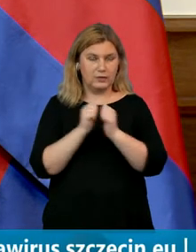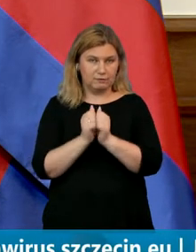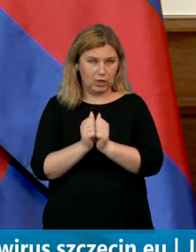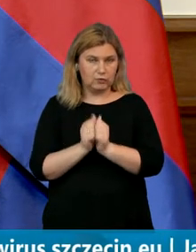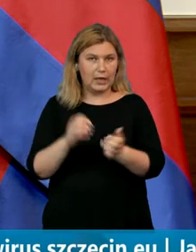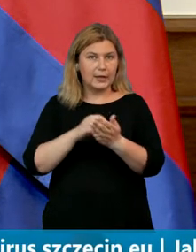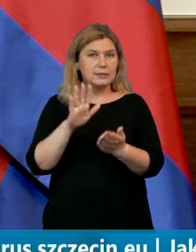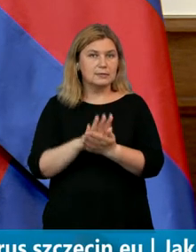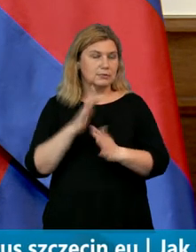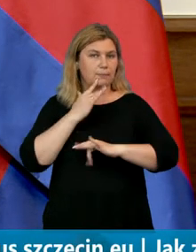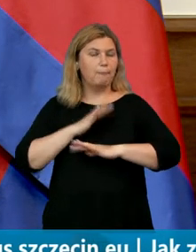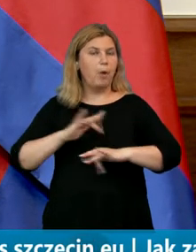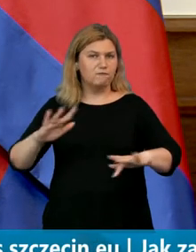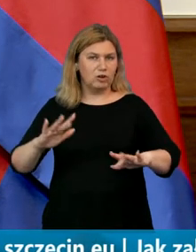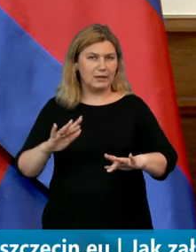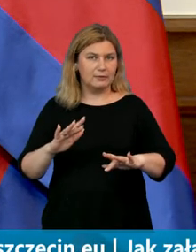spis powszechny.